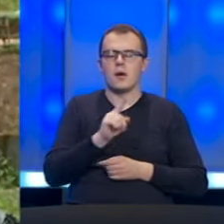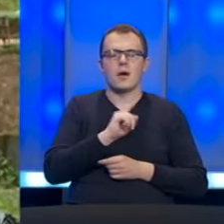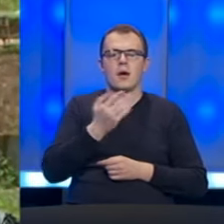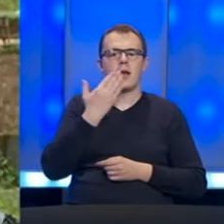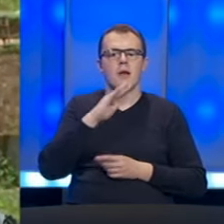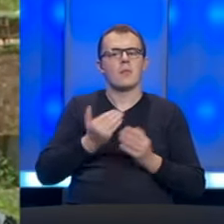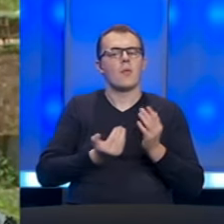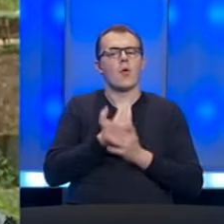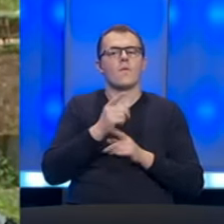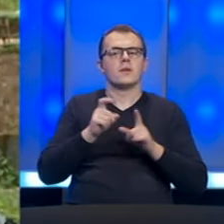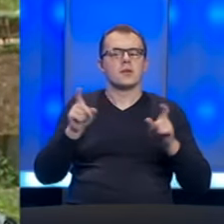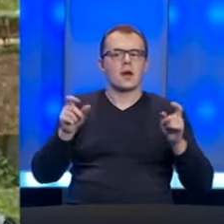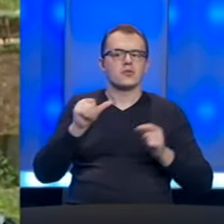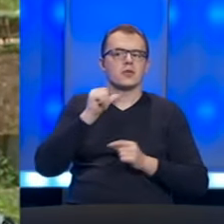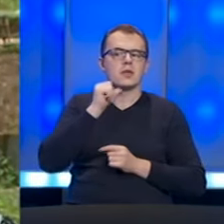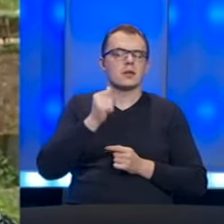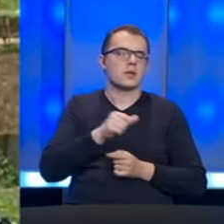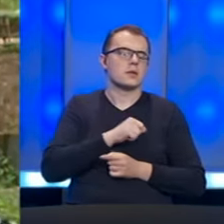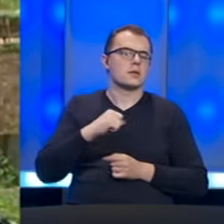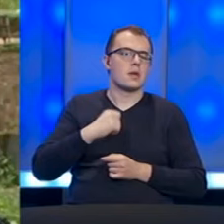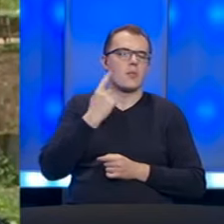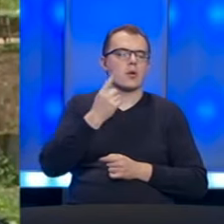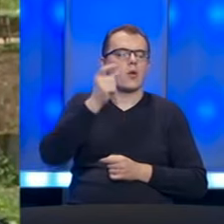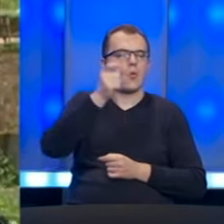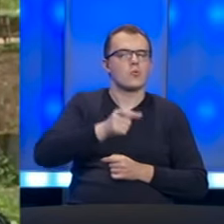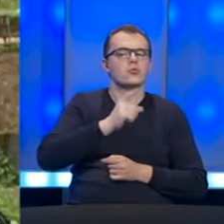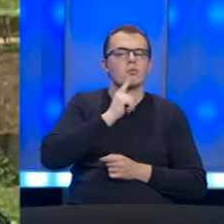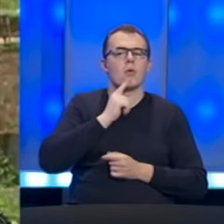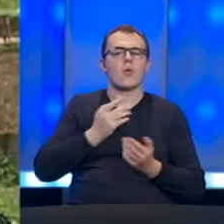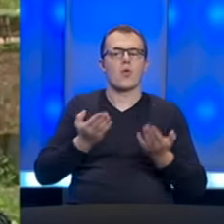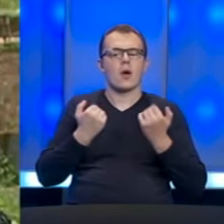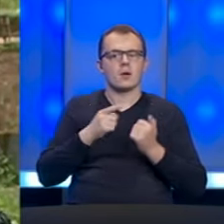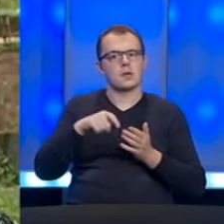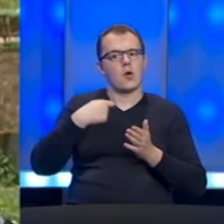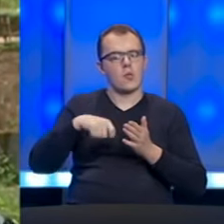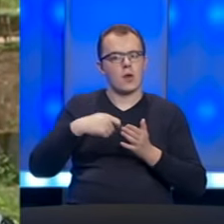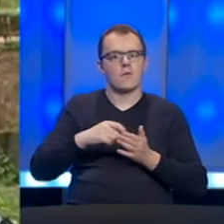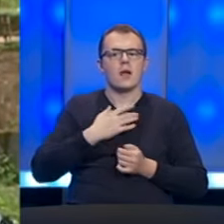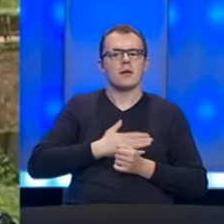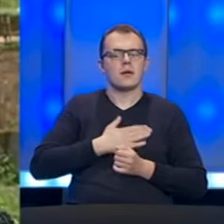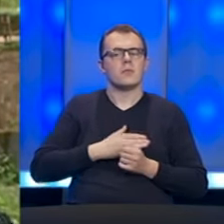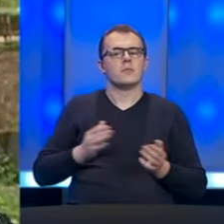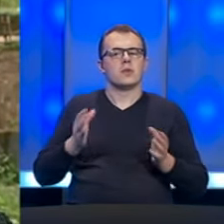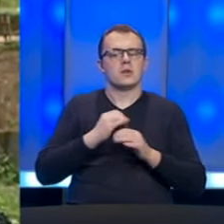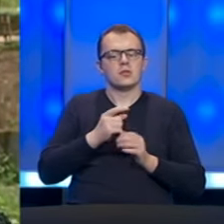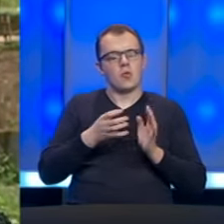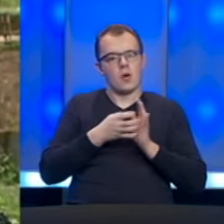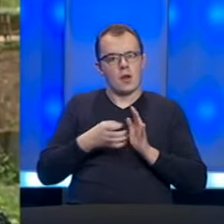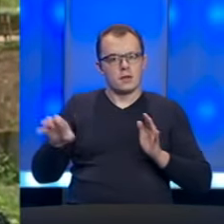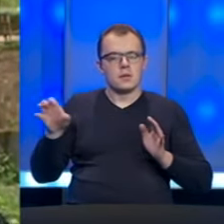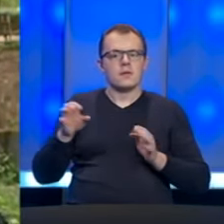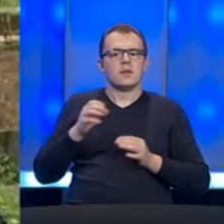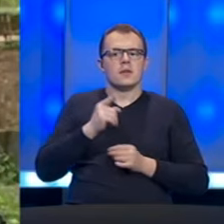nemamo novih zaraženih i samo jednu osobu koja se oporavlja. Nadamo se da ćemo nastaviti i dalje